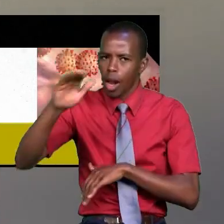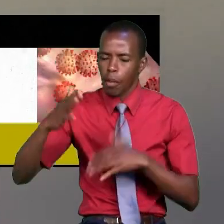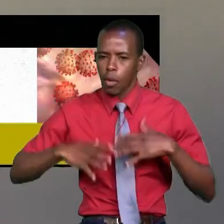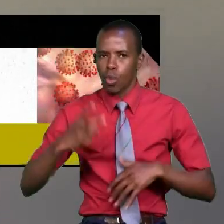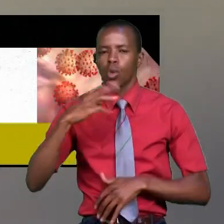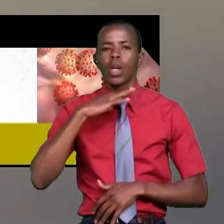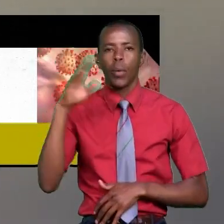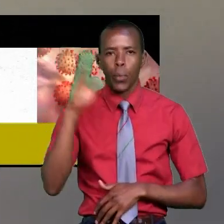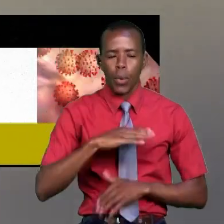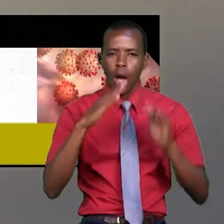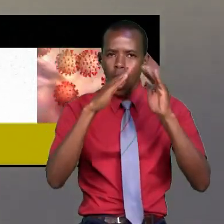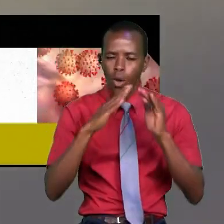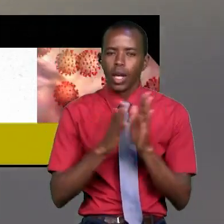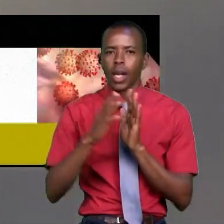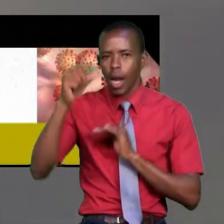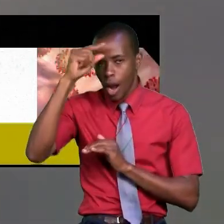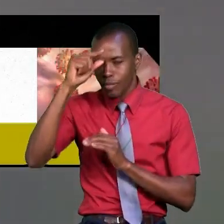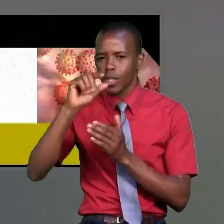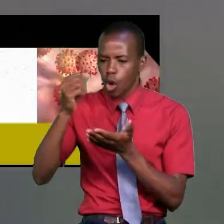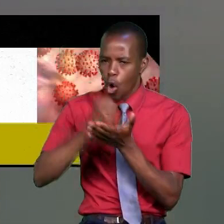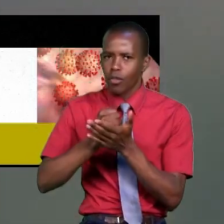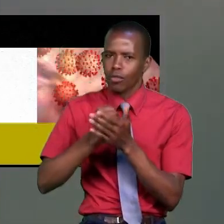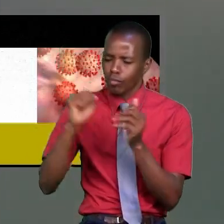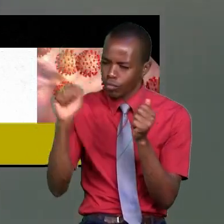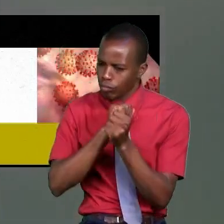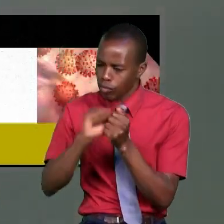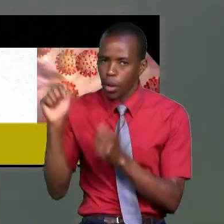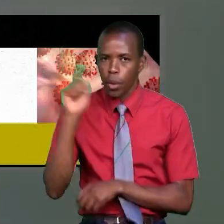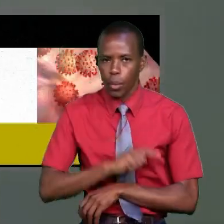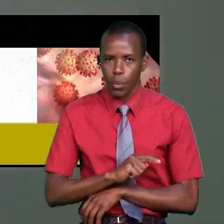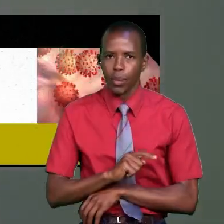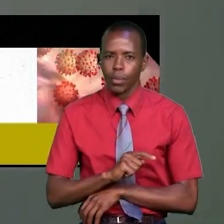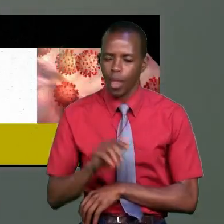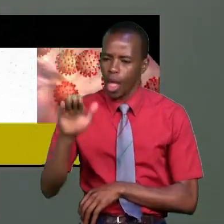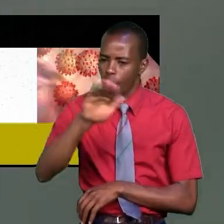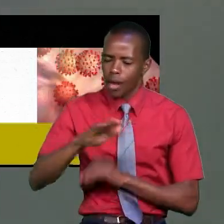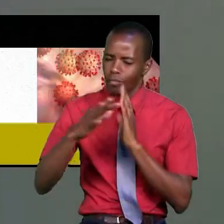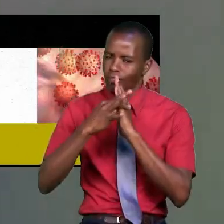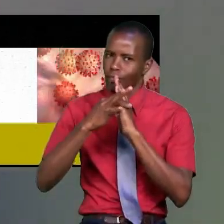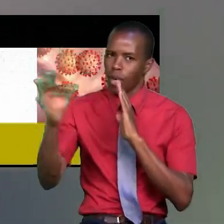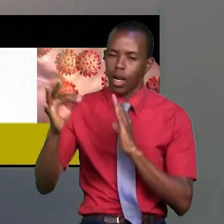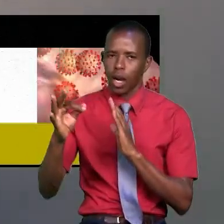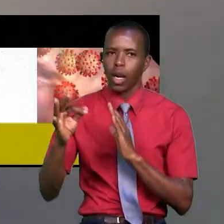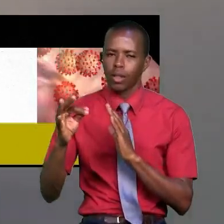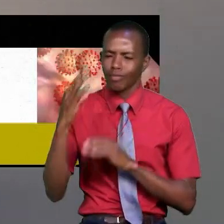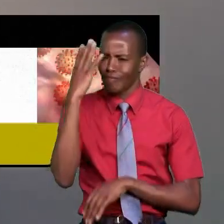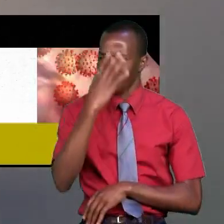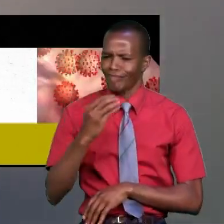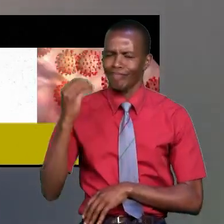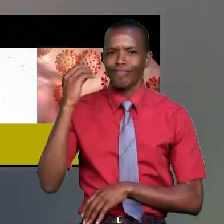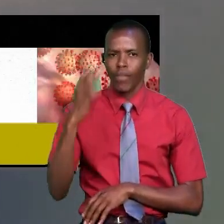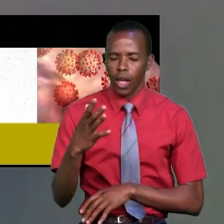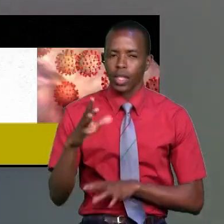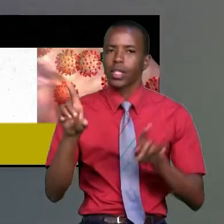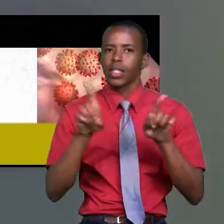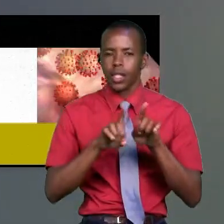wawili nyumbani na vituo vya serikali katika maeneo ya Turian na Kintamani, maeneo yanajulikana haswa kwa mandhari yake mazuri.